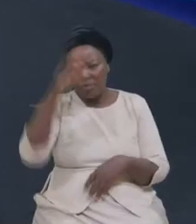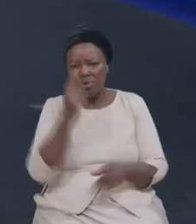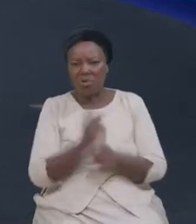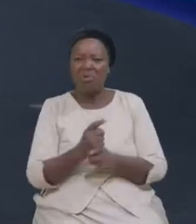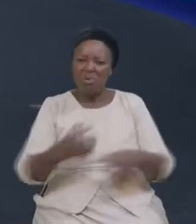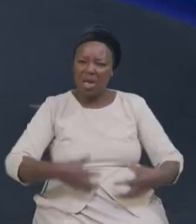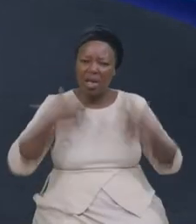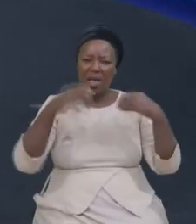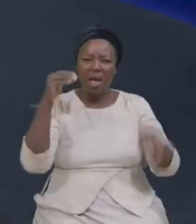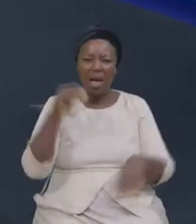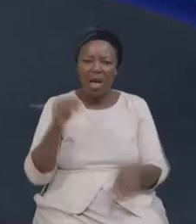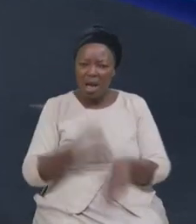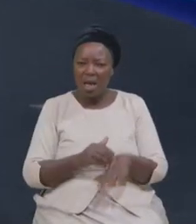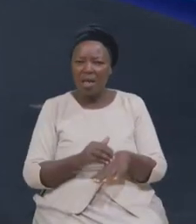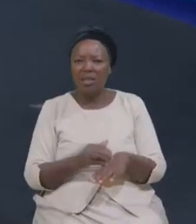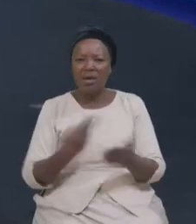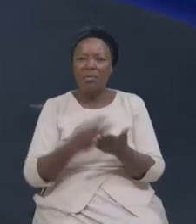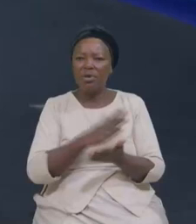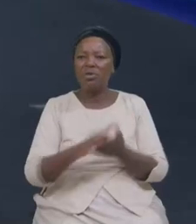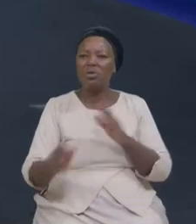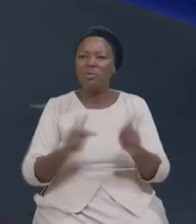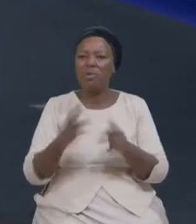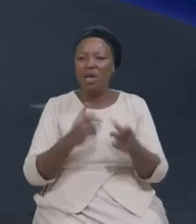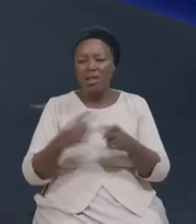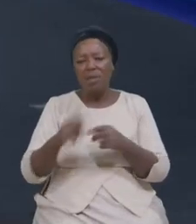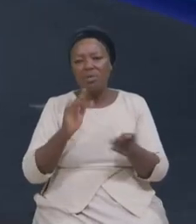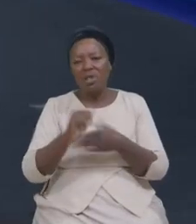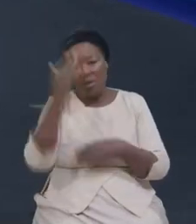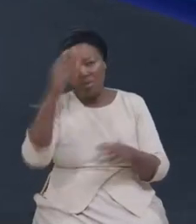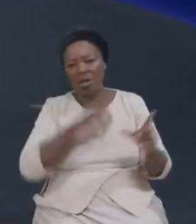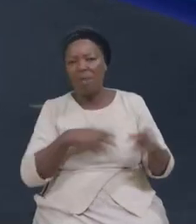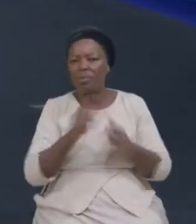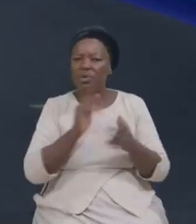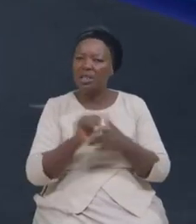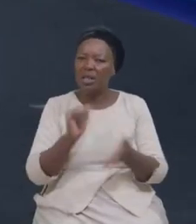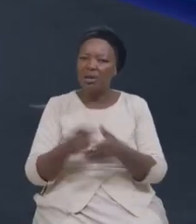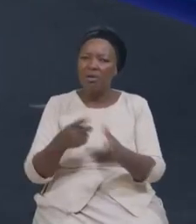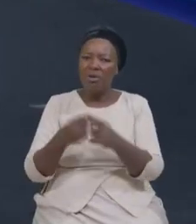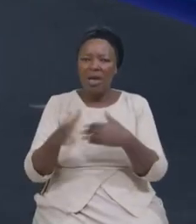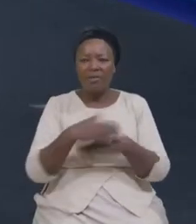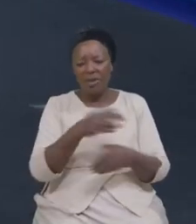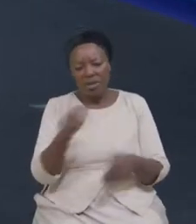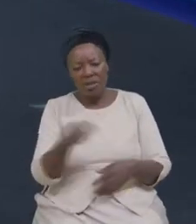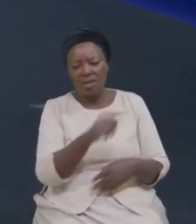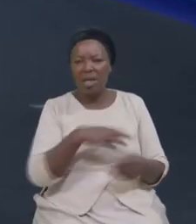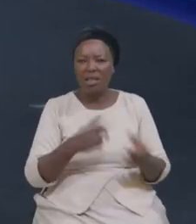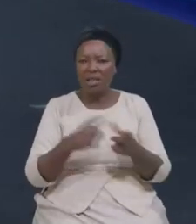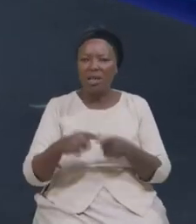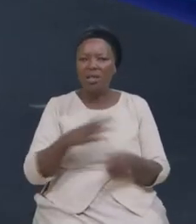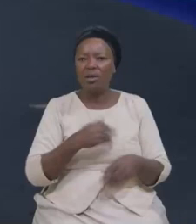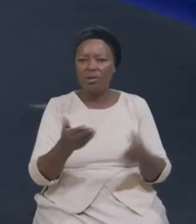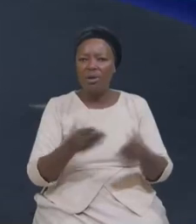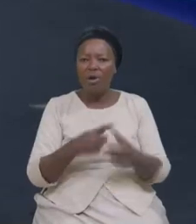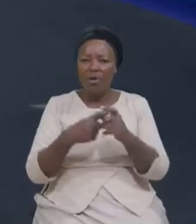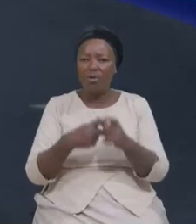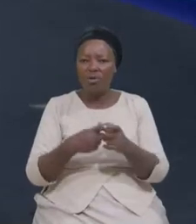qui connaissent le Seigneur, comme toi tu connais le Seigneur, et peut-être même ceux qui courent après Dieu et qui veulent le salut du Seigneur, ils veulent la bonté de Dieu,